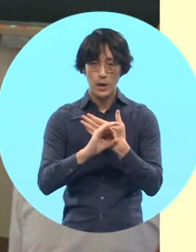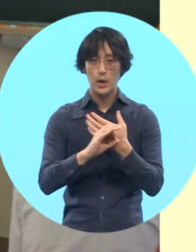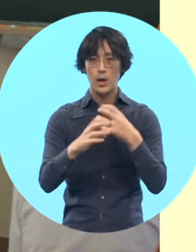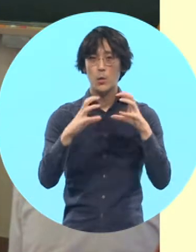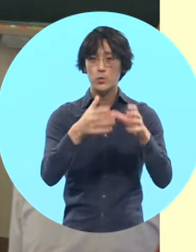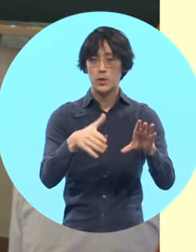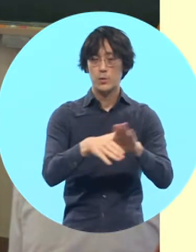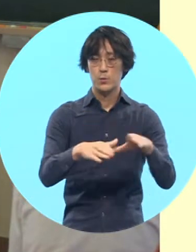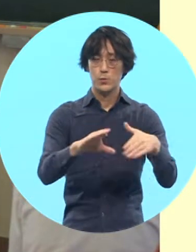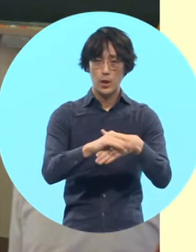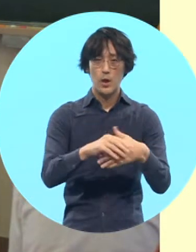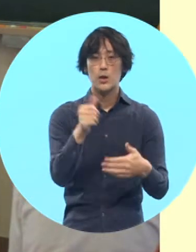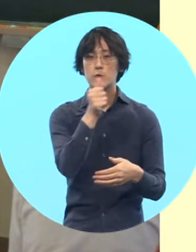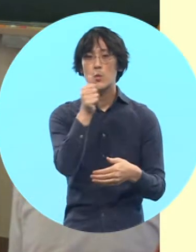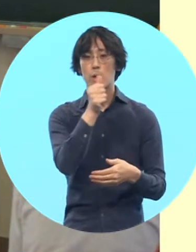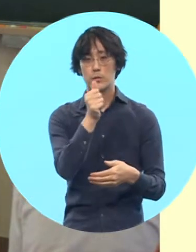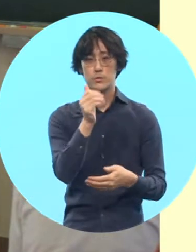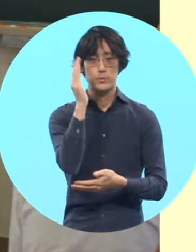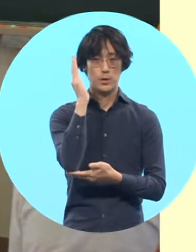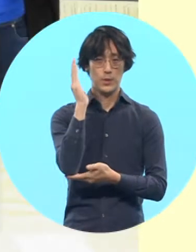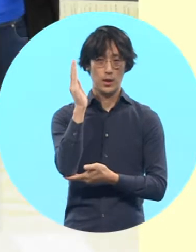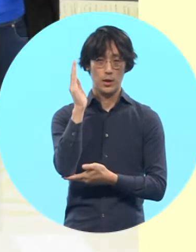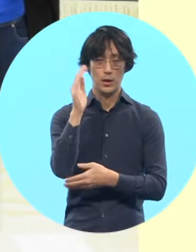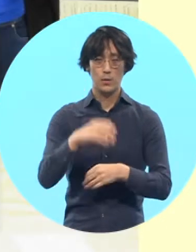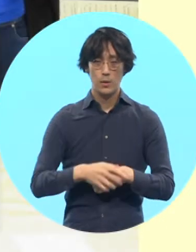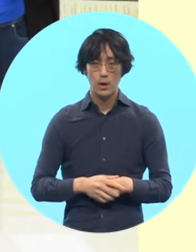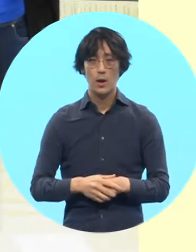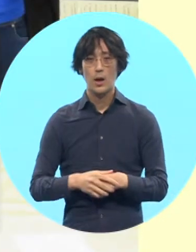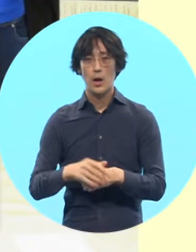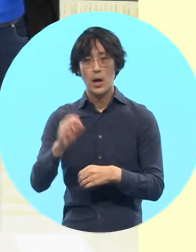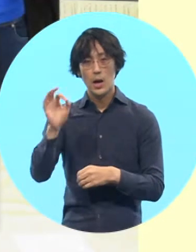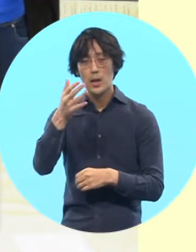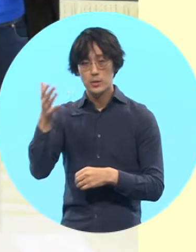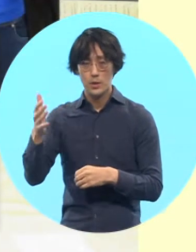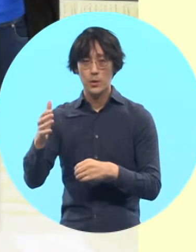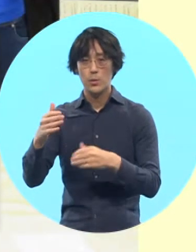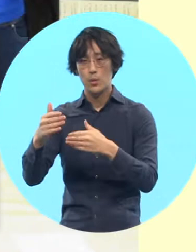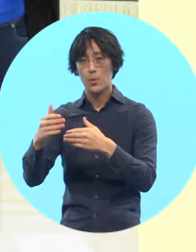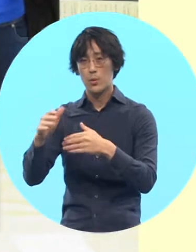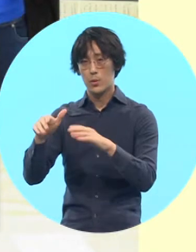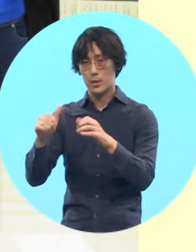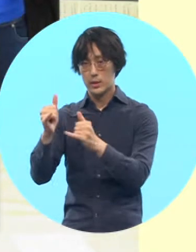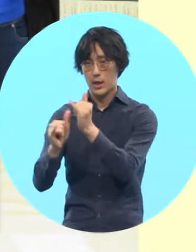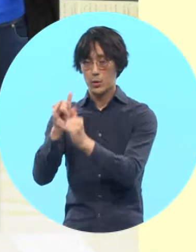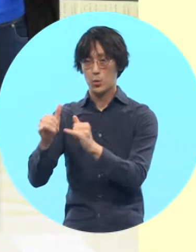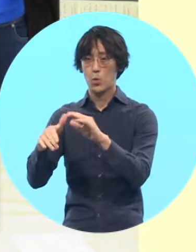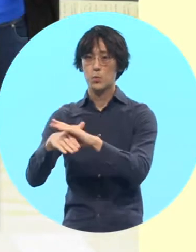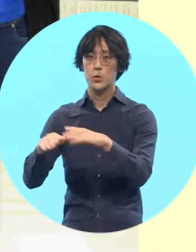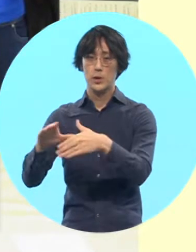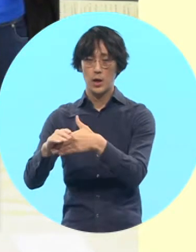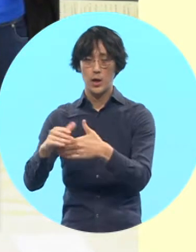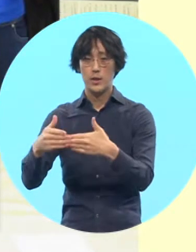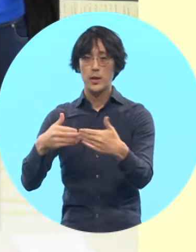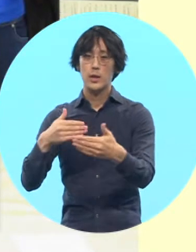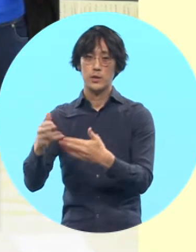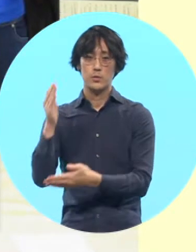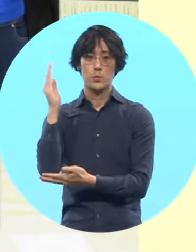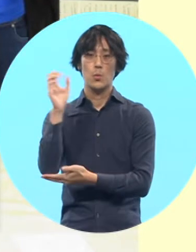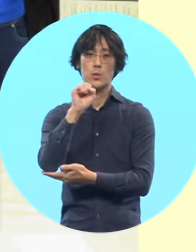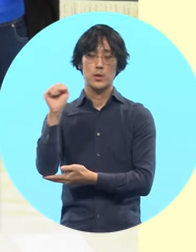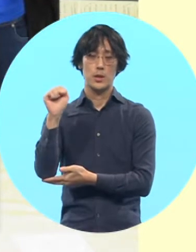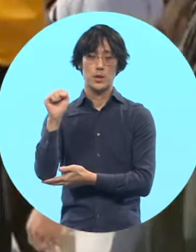紹介するセミナーを開催したり、金沢の伝統文化を体験する講座を開催するなどしています